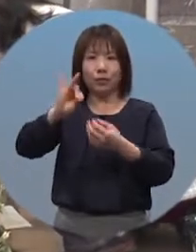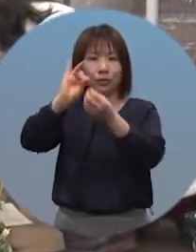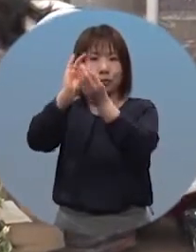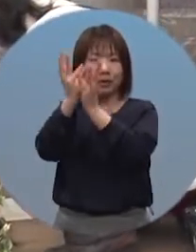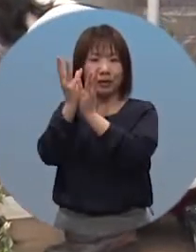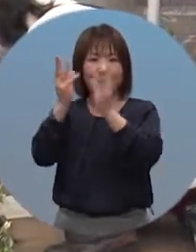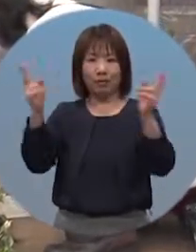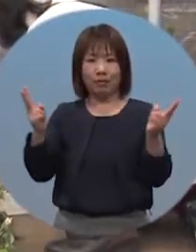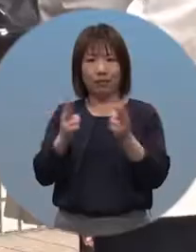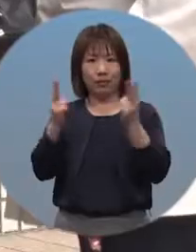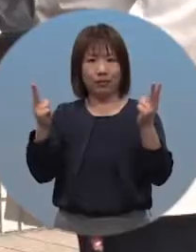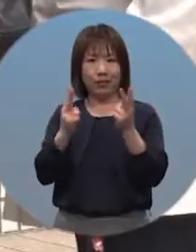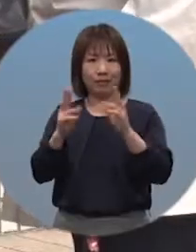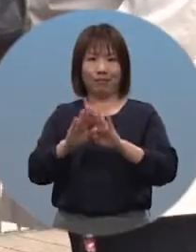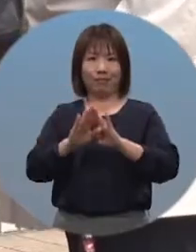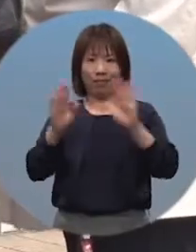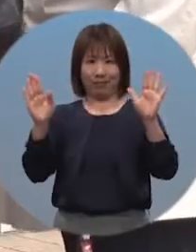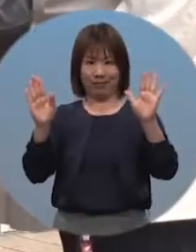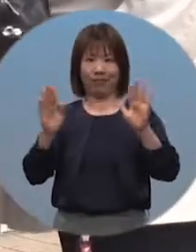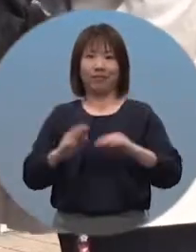行われました